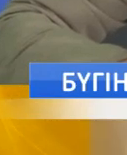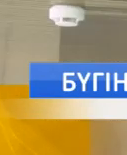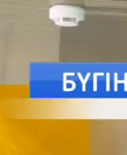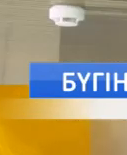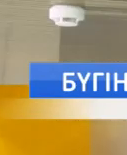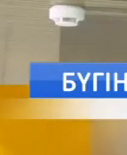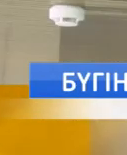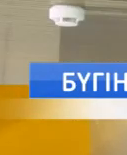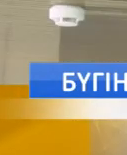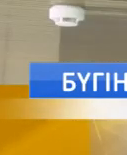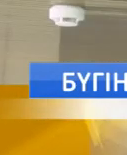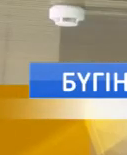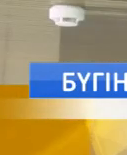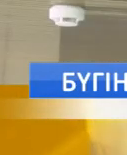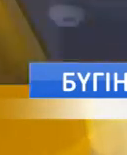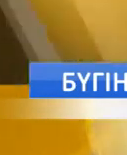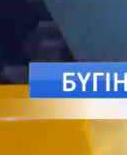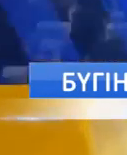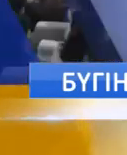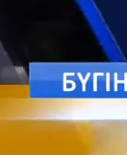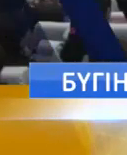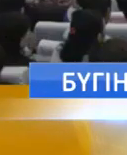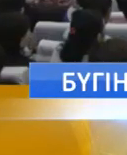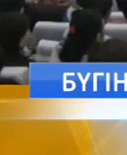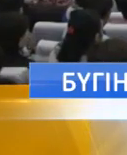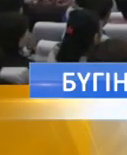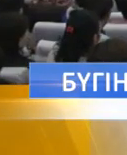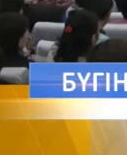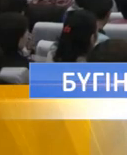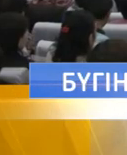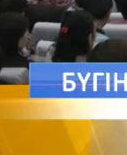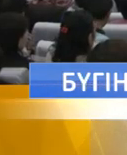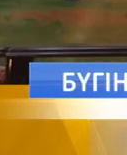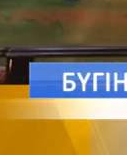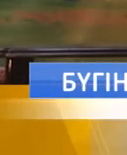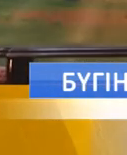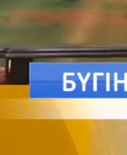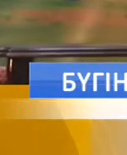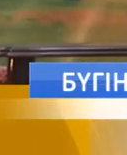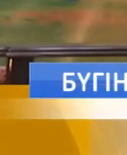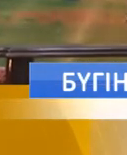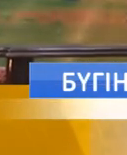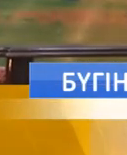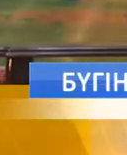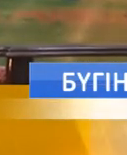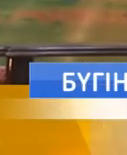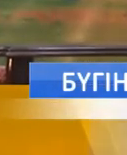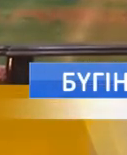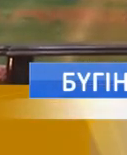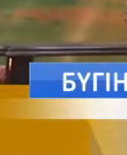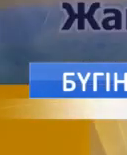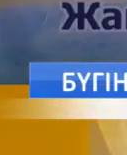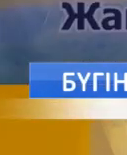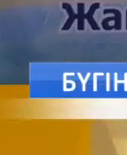шешіліп, көрсетілетін қызметтер аясы кеңейді. Жамбыл жырдың алыбы. Ақындар мен батырлар елінде Жамбыл